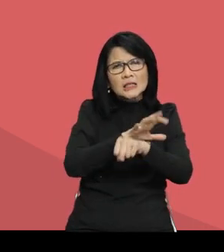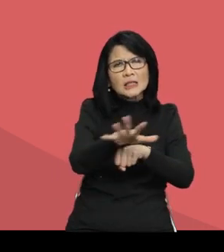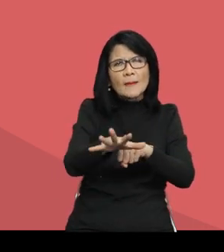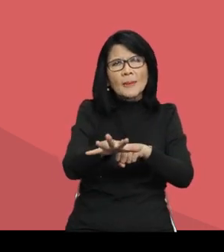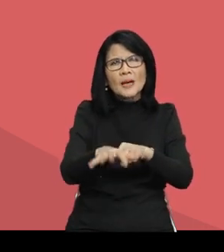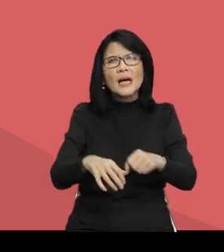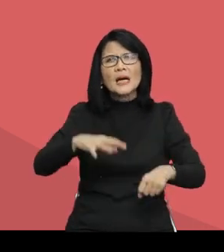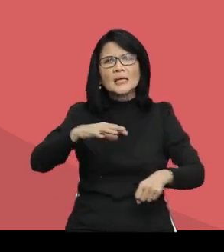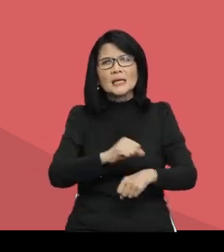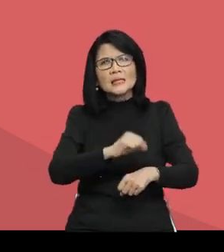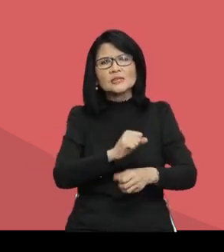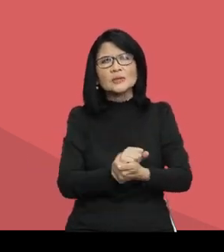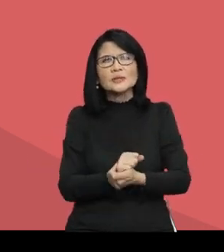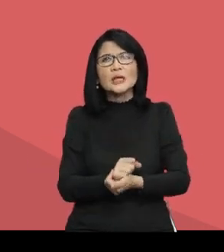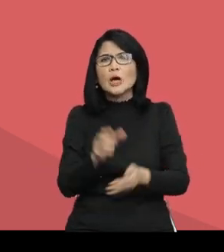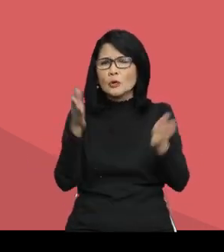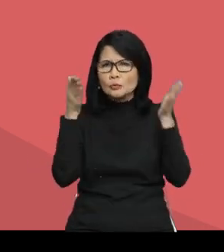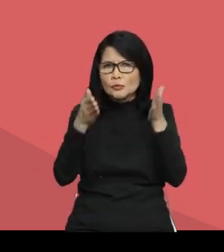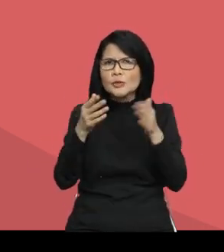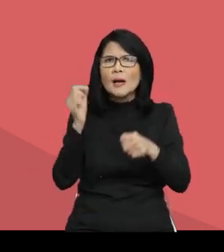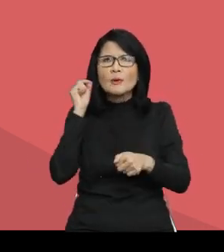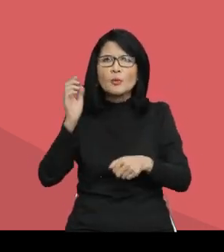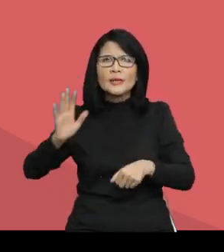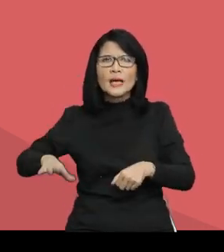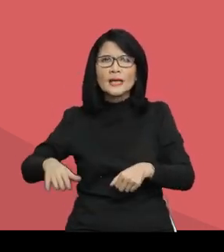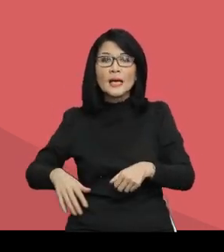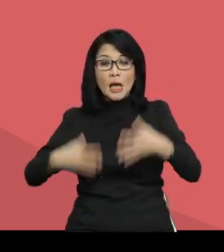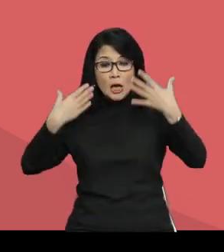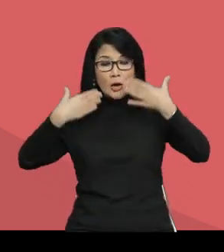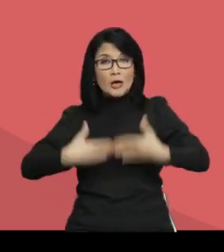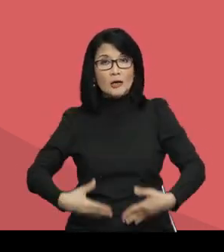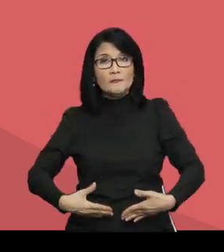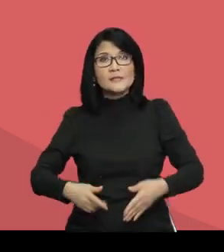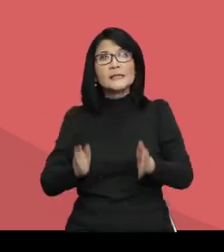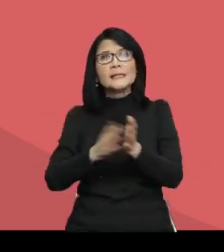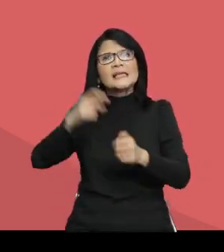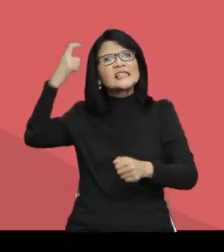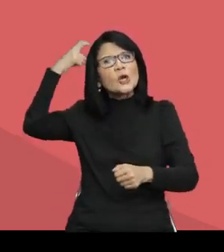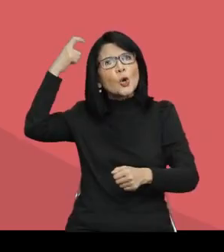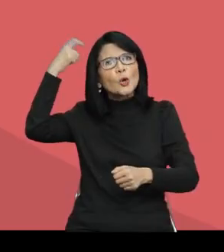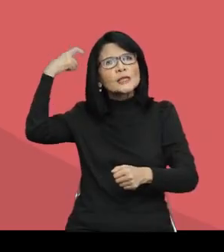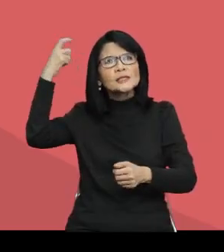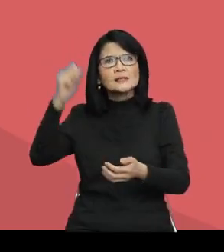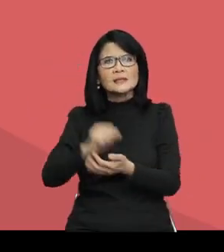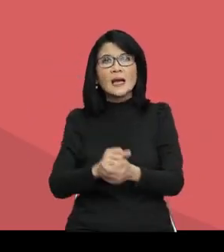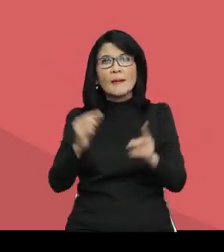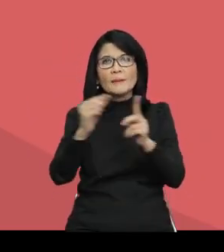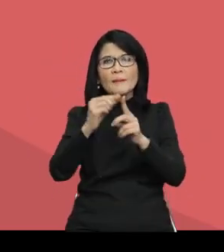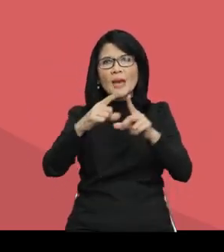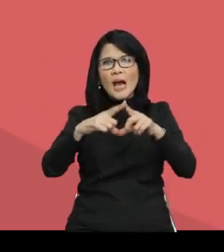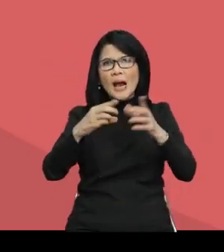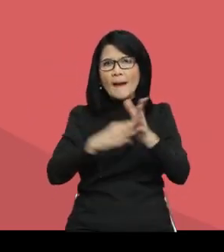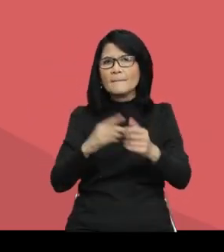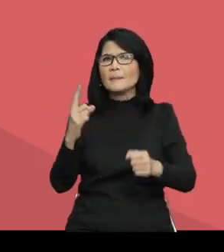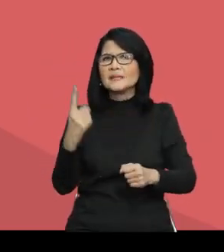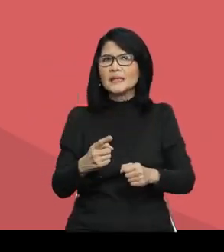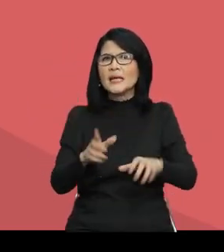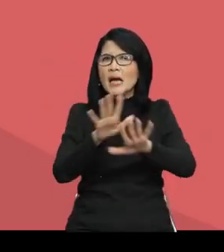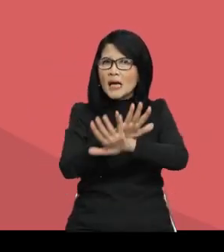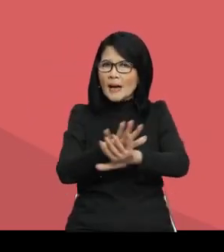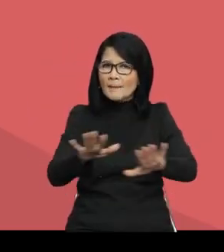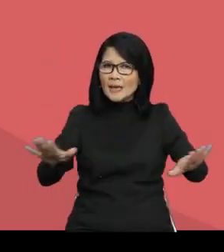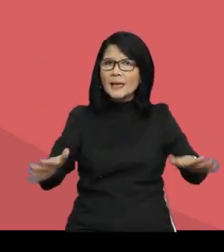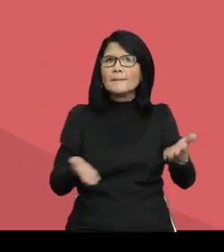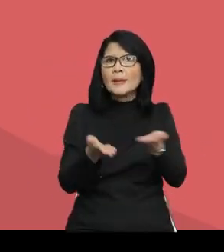terdampak, terutama perempuan dan anak, baik secara fisik maupun psikologis. PPAM juga akan memastikan